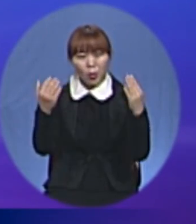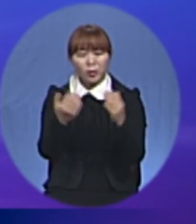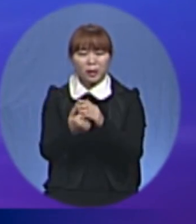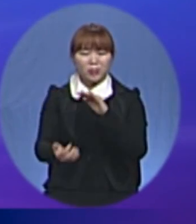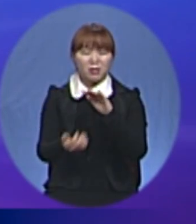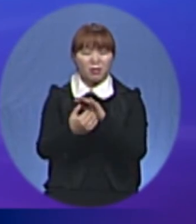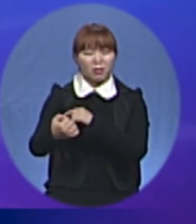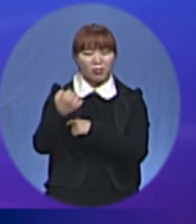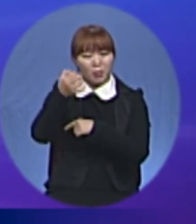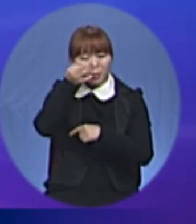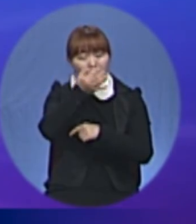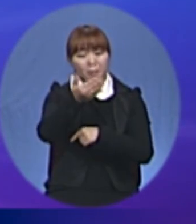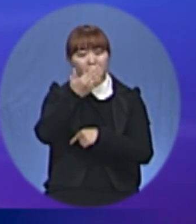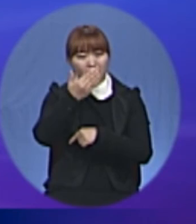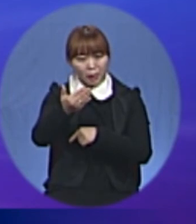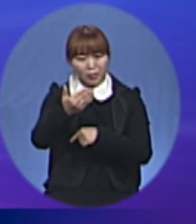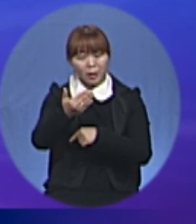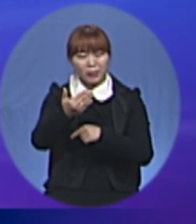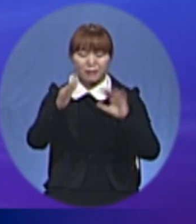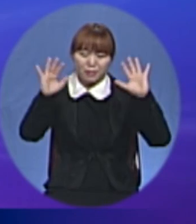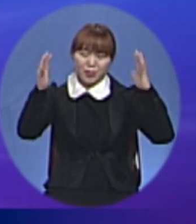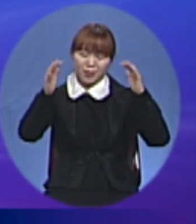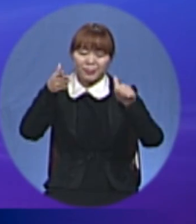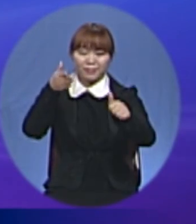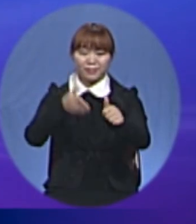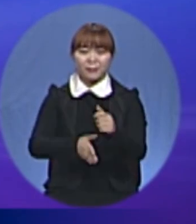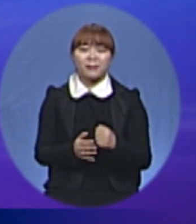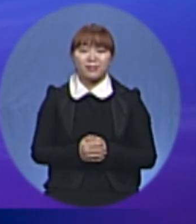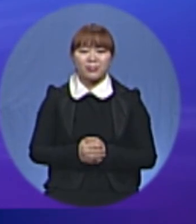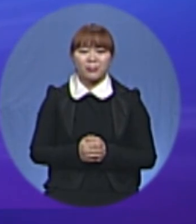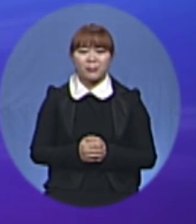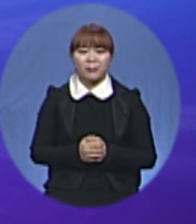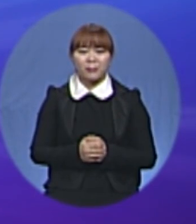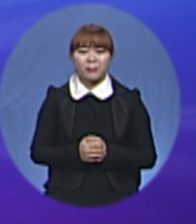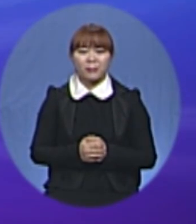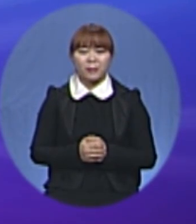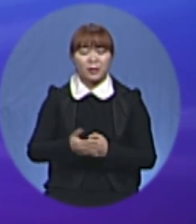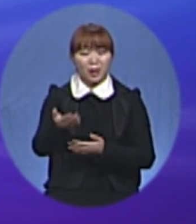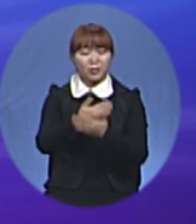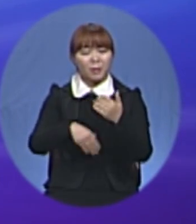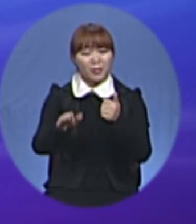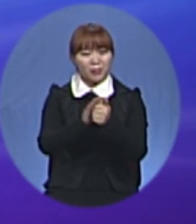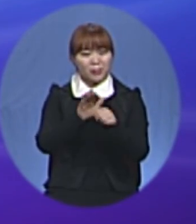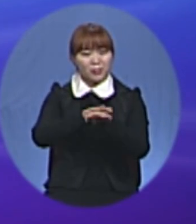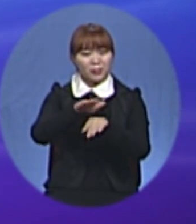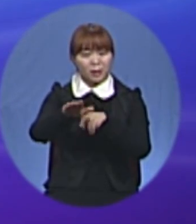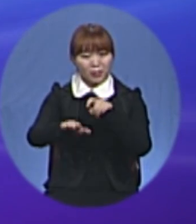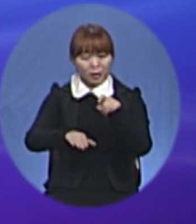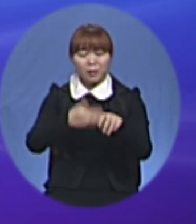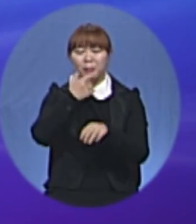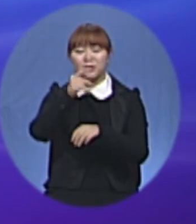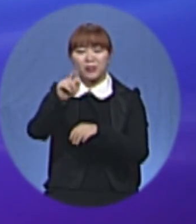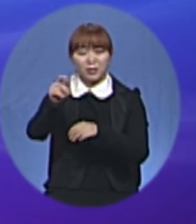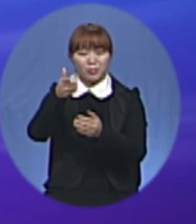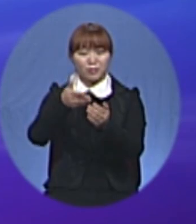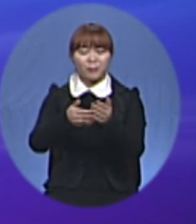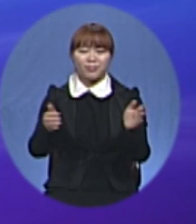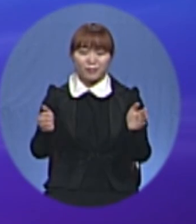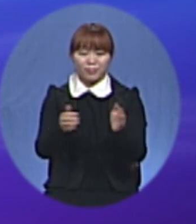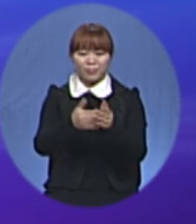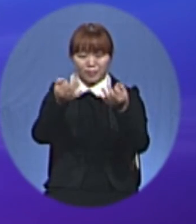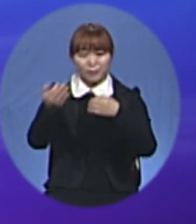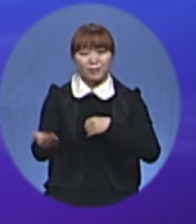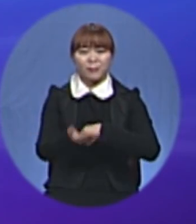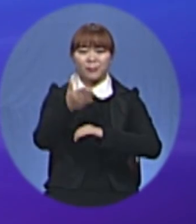최고의 기량을 선보일 수 있도록 아낌없는 응원 부탁드립니다. 나눔과 배려를 실천하는 방송 복지TV 뉴스를